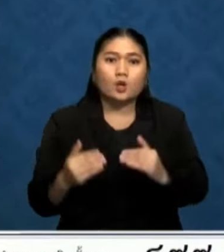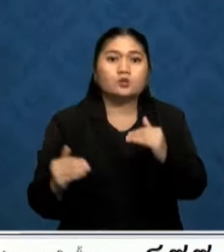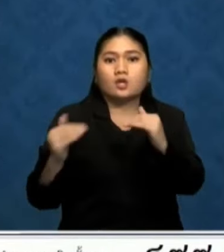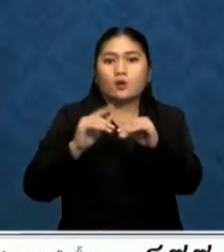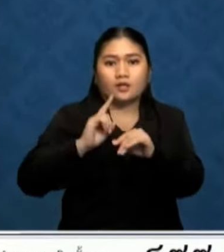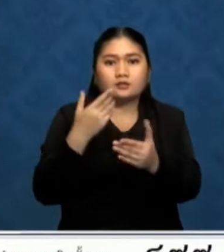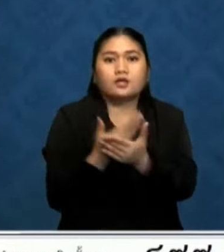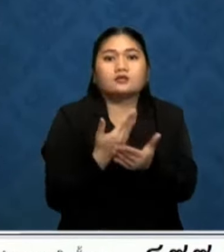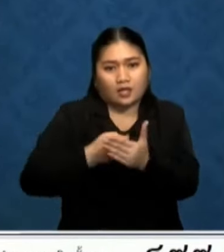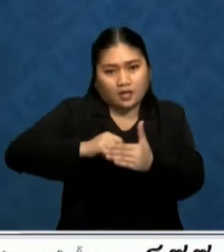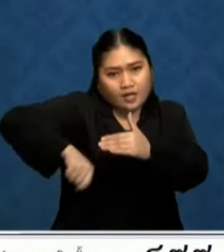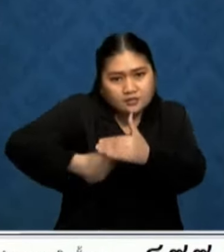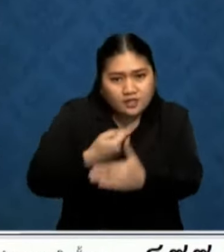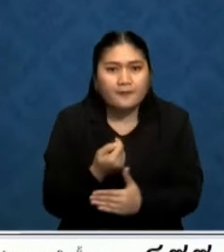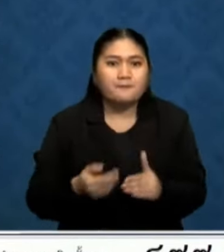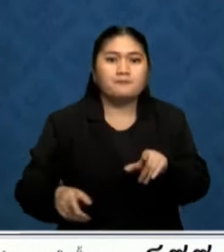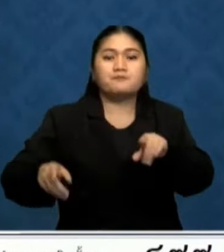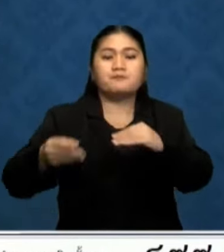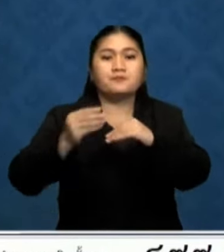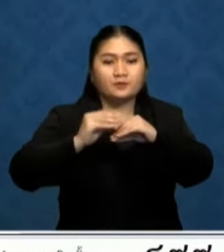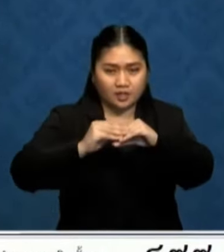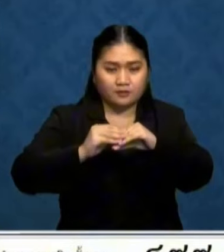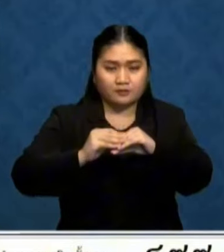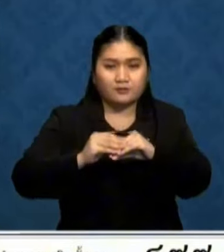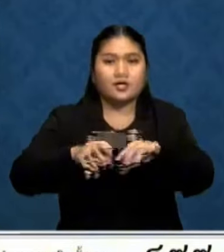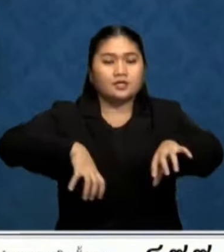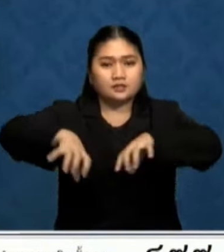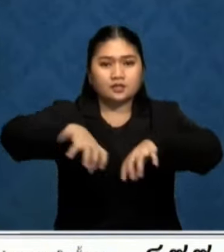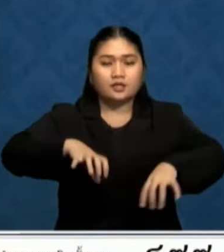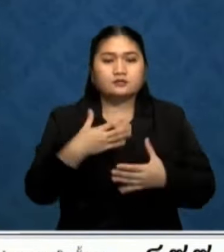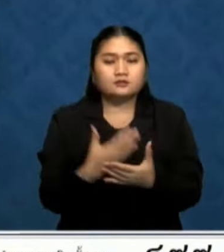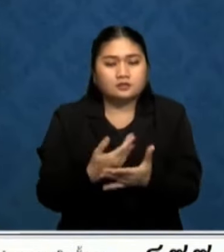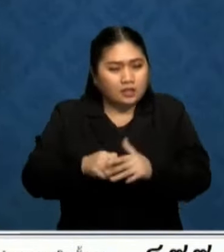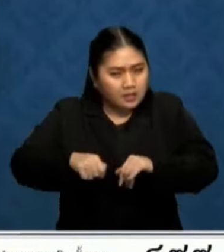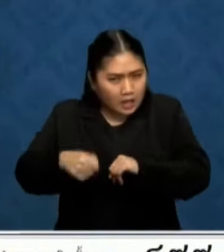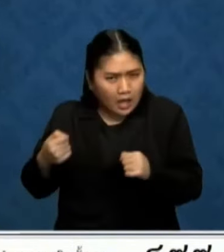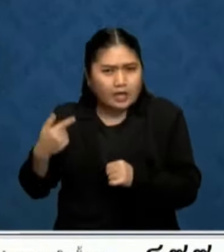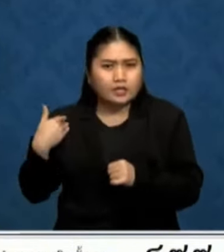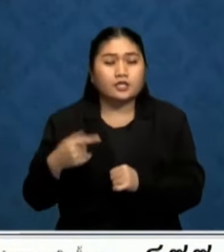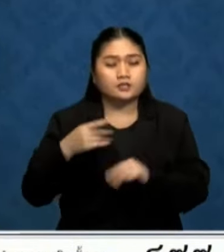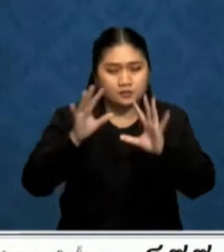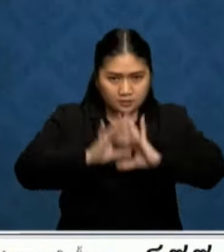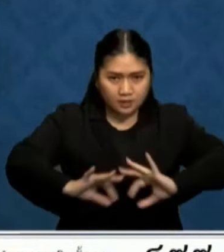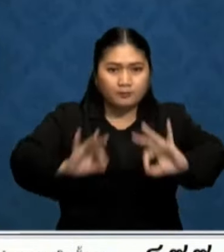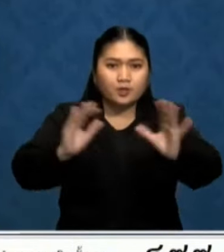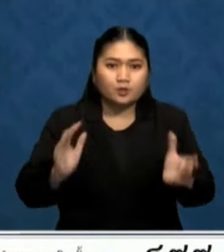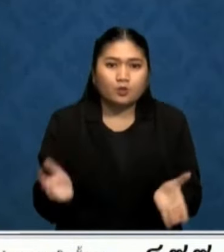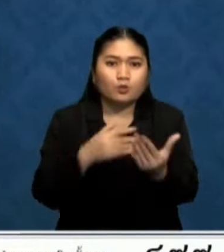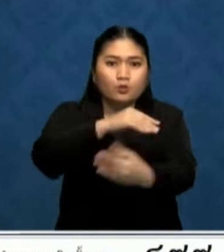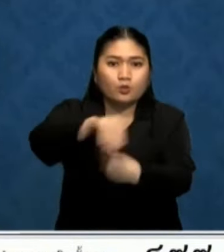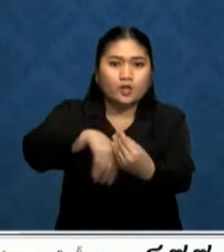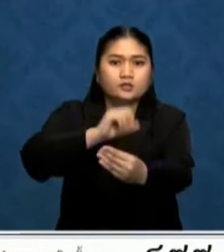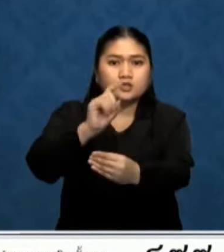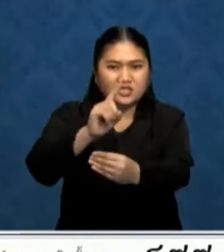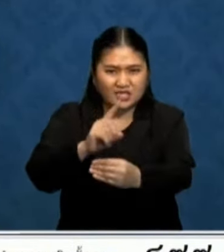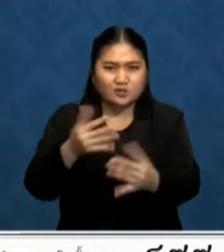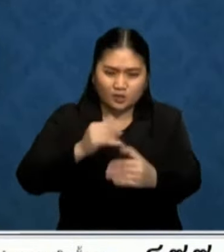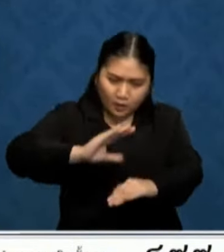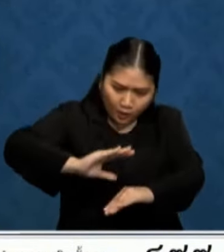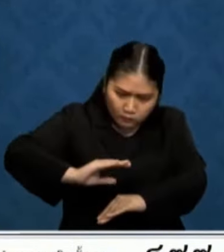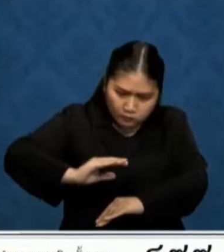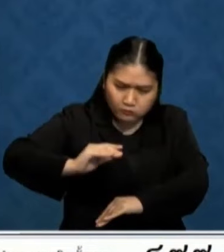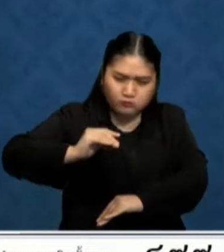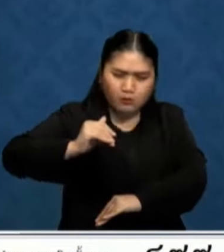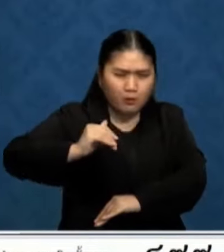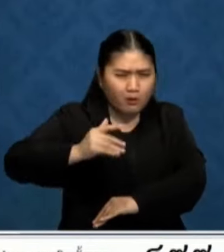จายเพมเติมการจดทำงประมาณแบบขาดรุนจึงมีความสำคัญและจำเป็นในการกระตุ้นเศรษฐกิจที่กำลงฟื้นตัวอย่